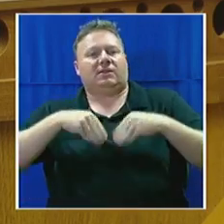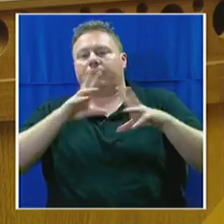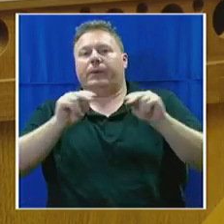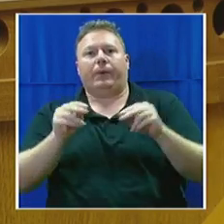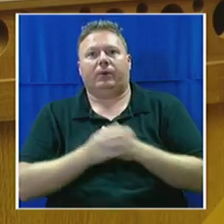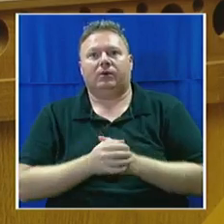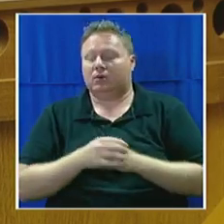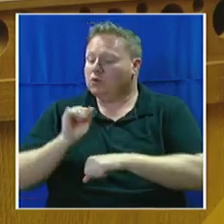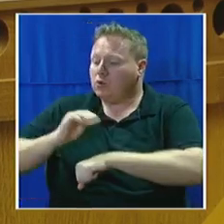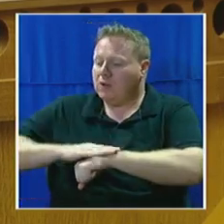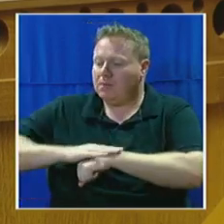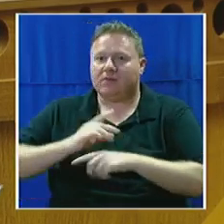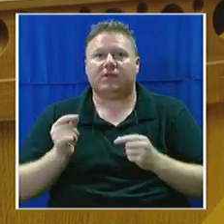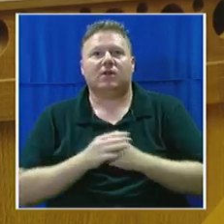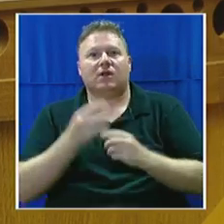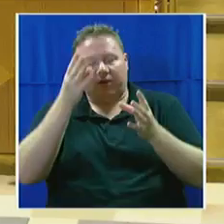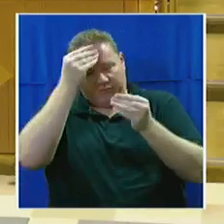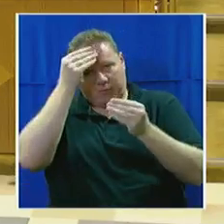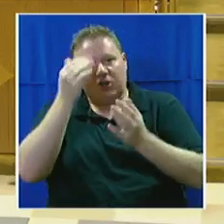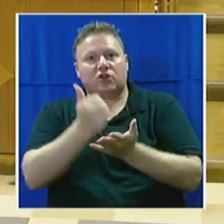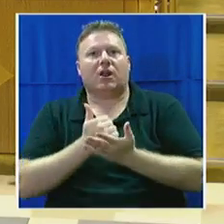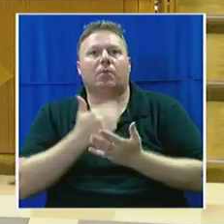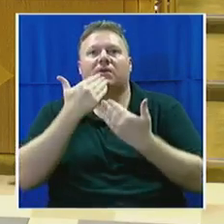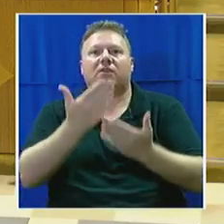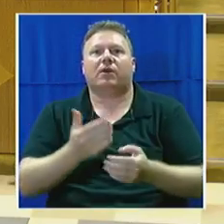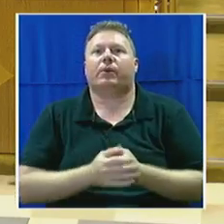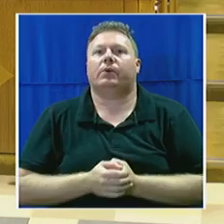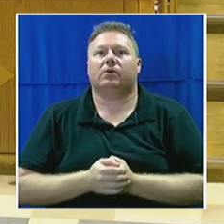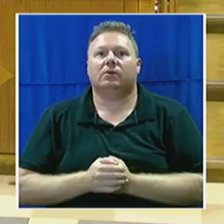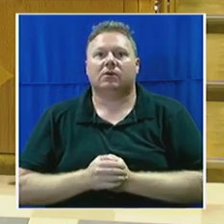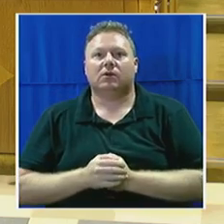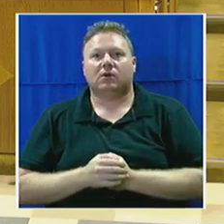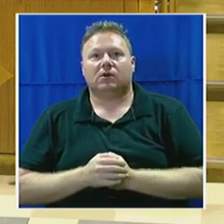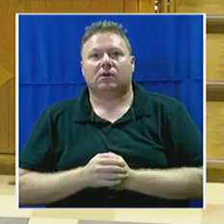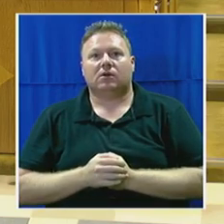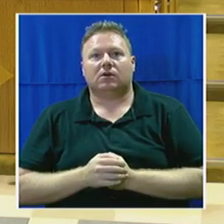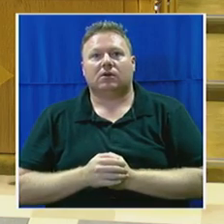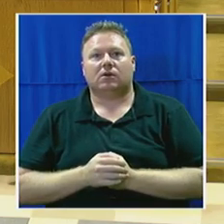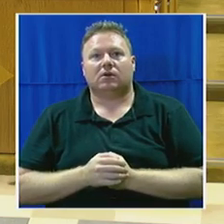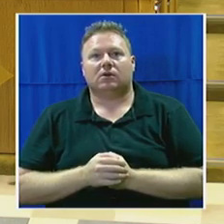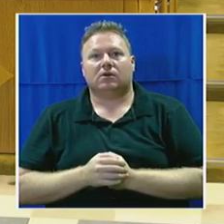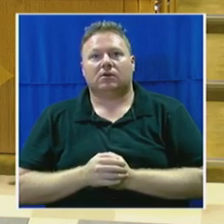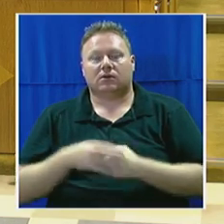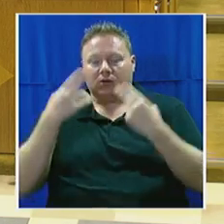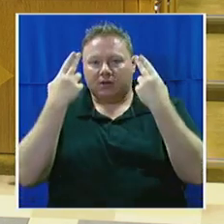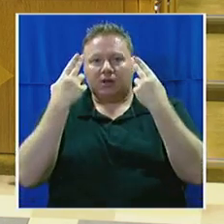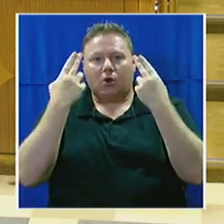only information that will help us. I thank you. Honorable PA van Staden.